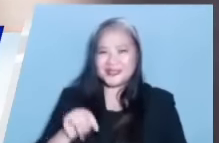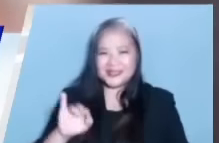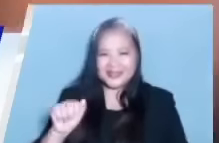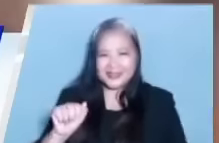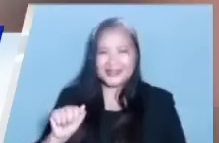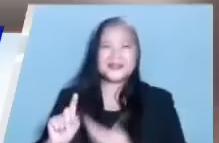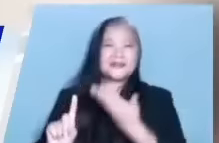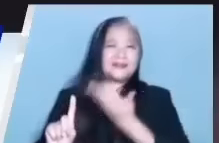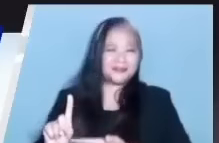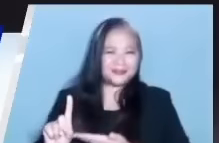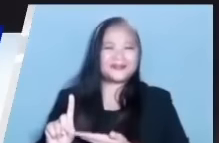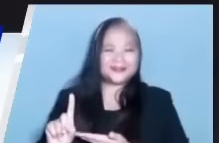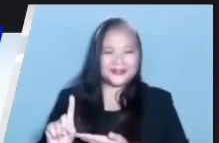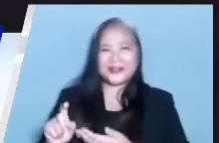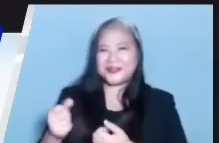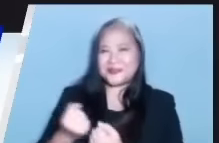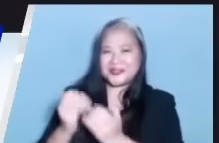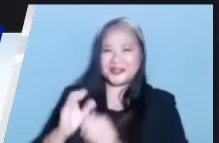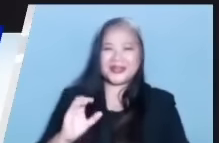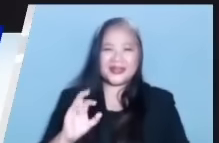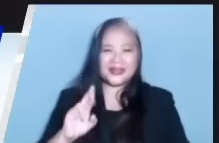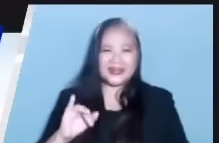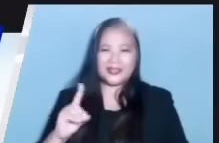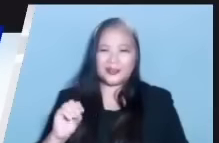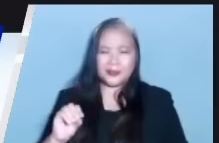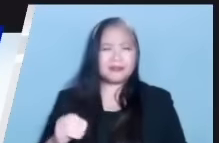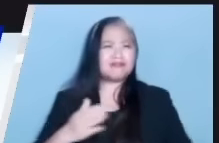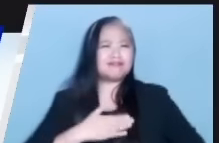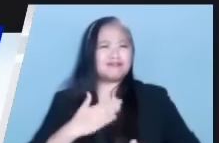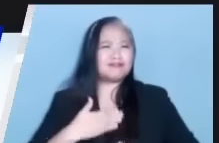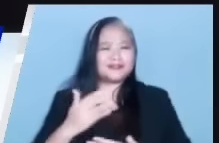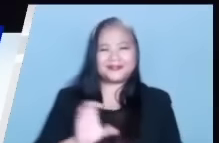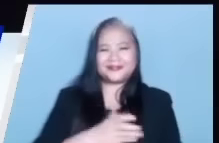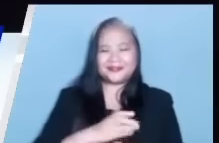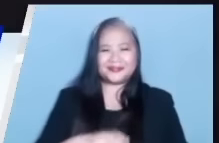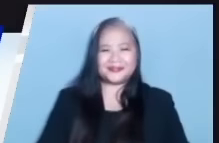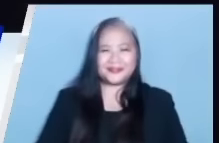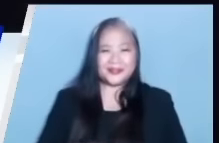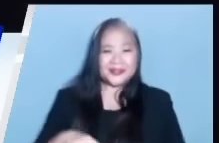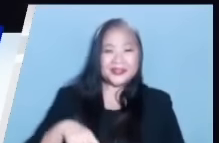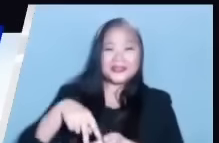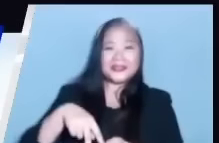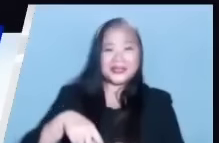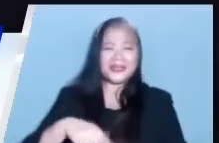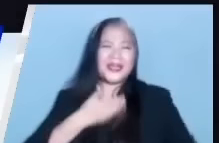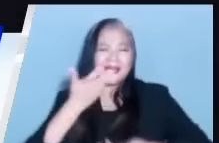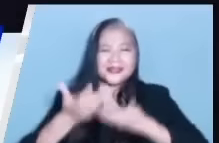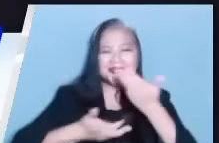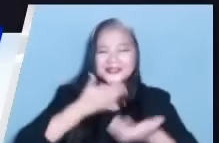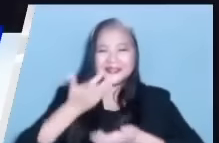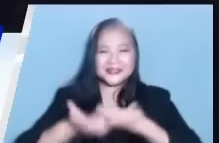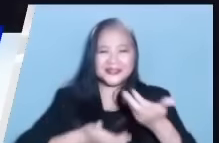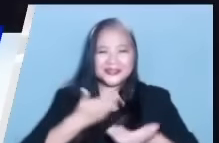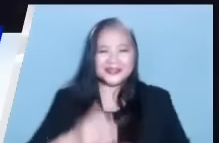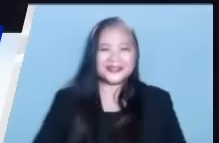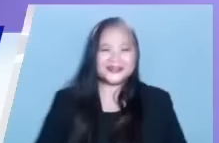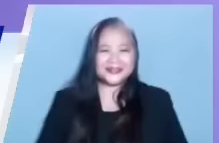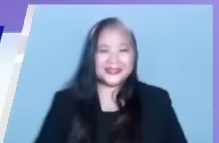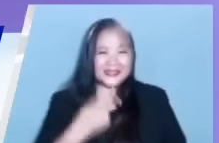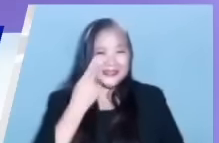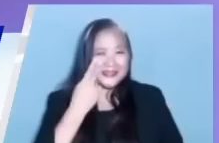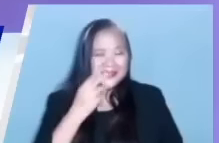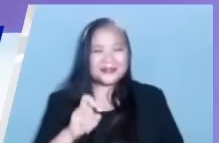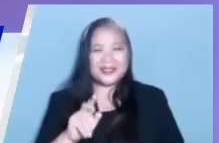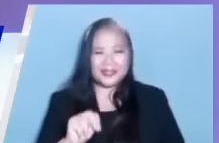Livy. Super saya si Ate Zia during the concert na napapatayo at napapasigaw pa. Kaya naman si Marian nagpasalamat kay Olivia sa